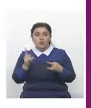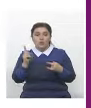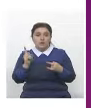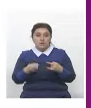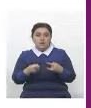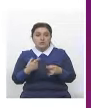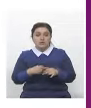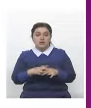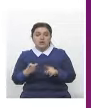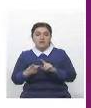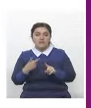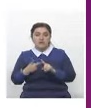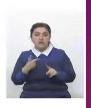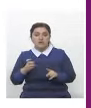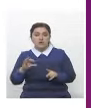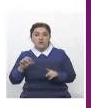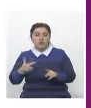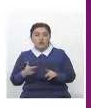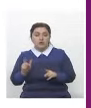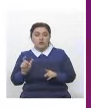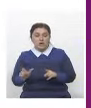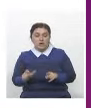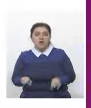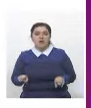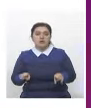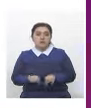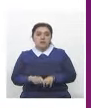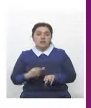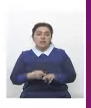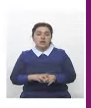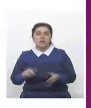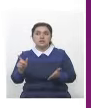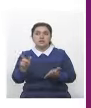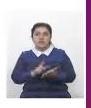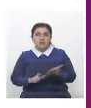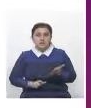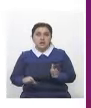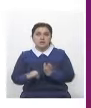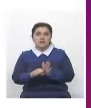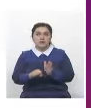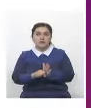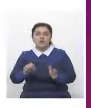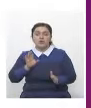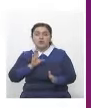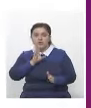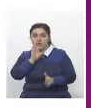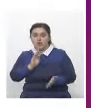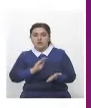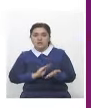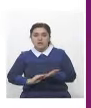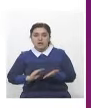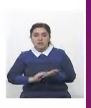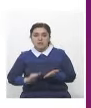ударение падает на второй слог. Таким образом, стихотворение «Зимнее утро»